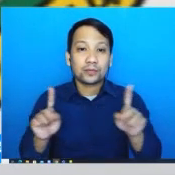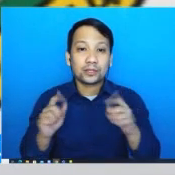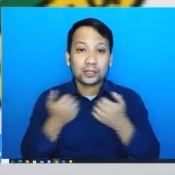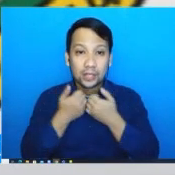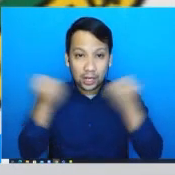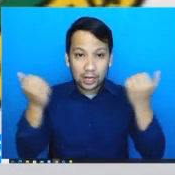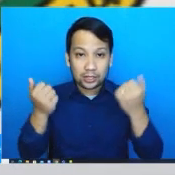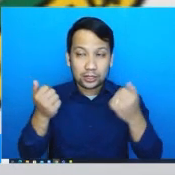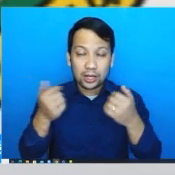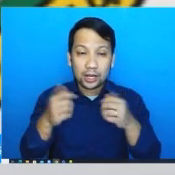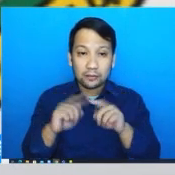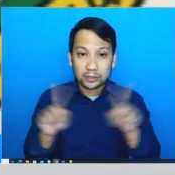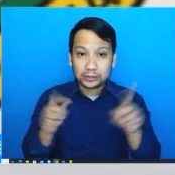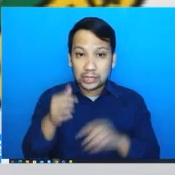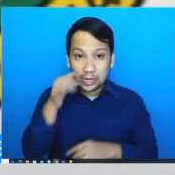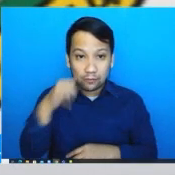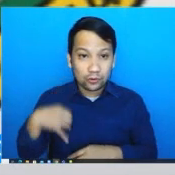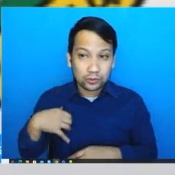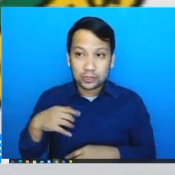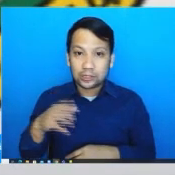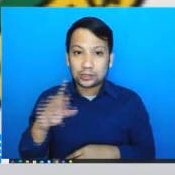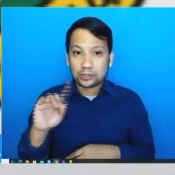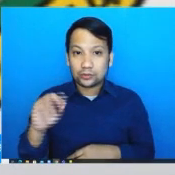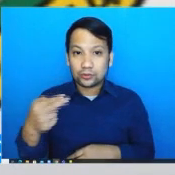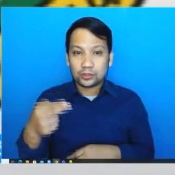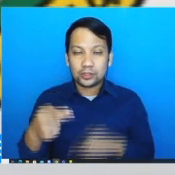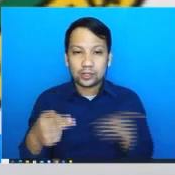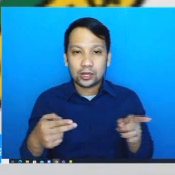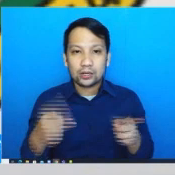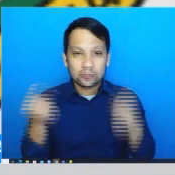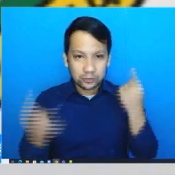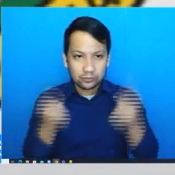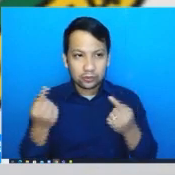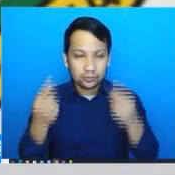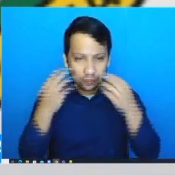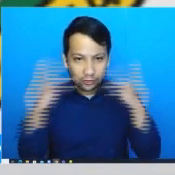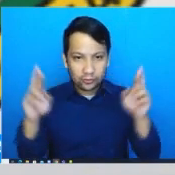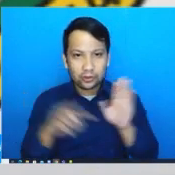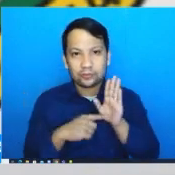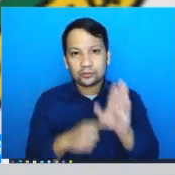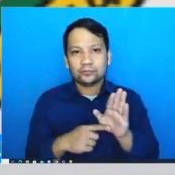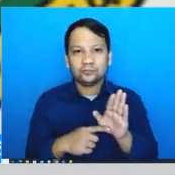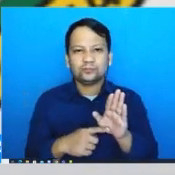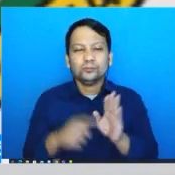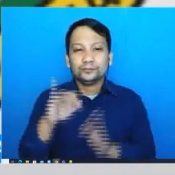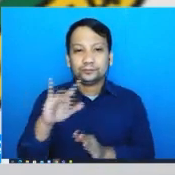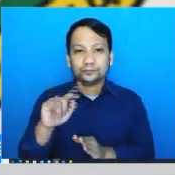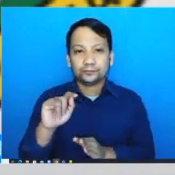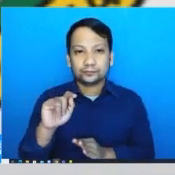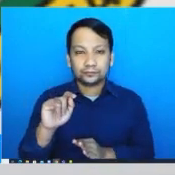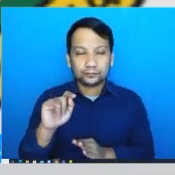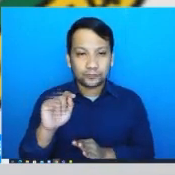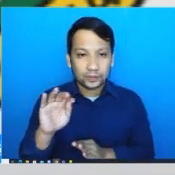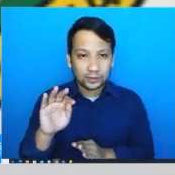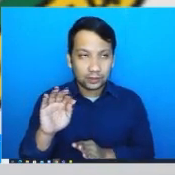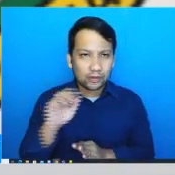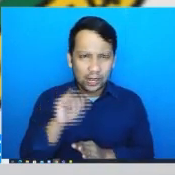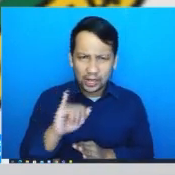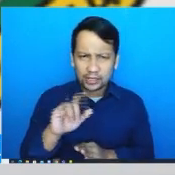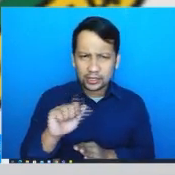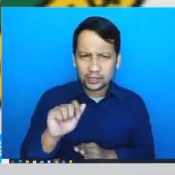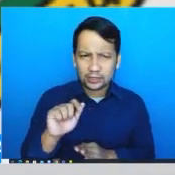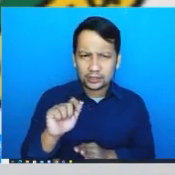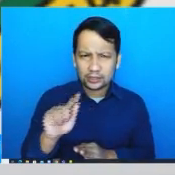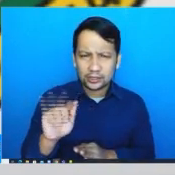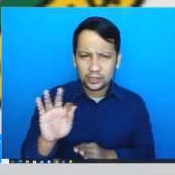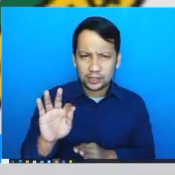nito ang ilang concerns ng mga implementer, mananatiling epektibo ang IATF Resolution 101. Sa ilalim niyan,